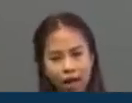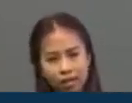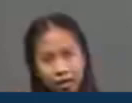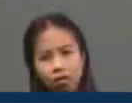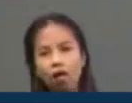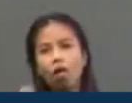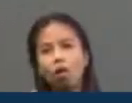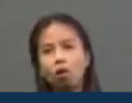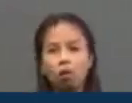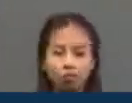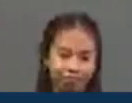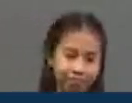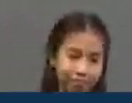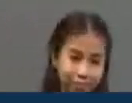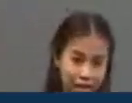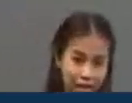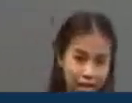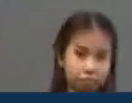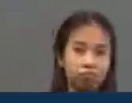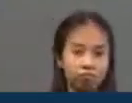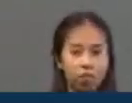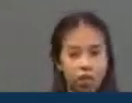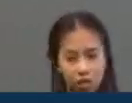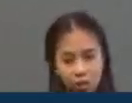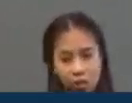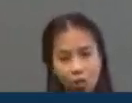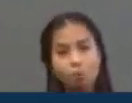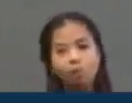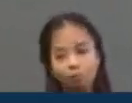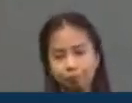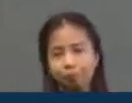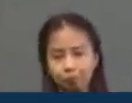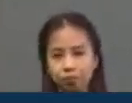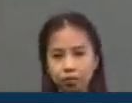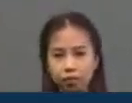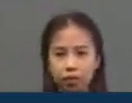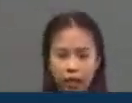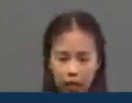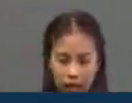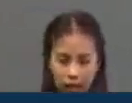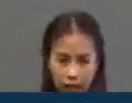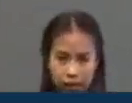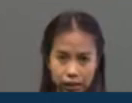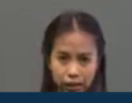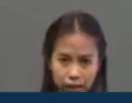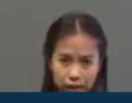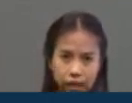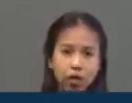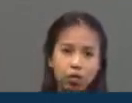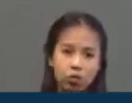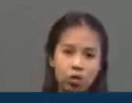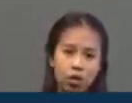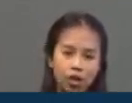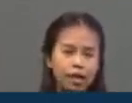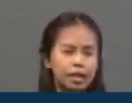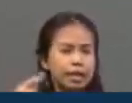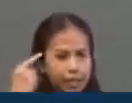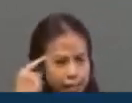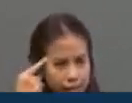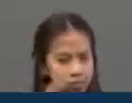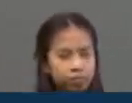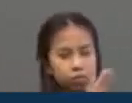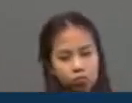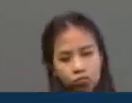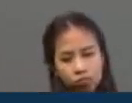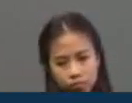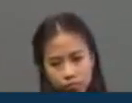ไม่เห็นด้วยในด้านต่างๆซึ่งทางรัฐบาลในฐานะเจ้าภาพผู้จัดการประชุมเอเปกก็พร้อมรับฟังปัญหาจากผู้เห็นต่างโด